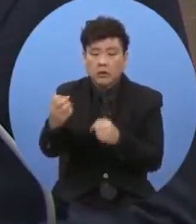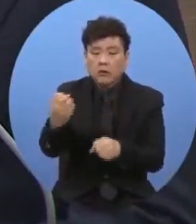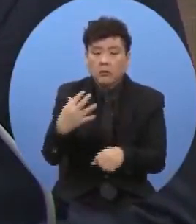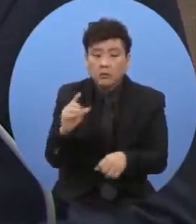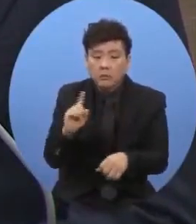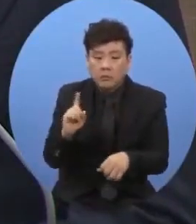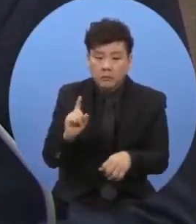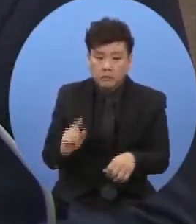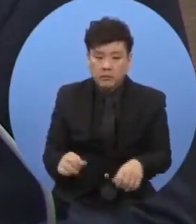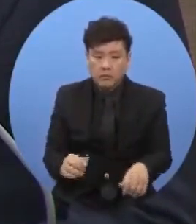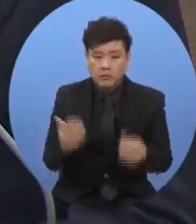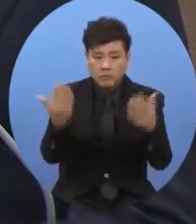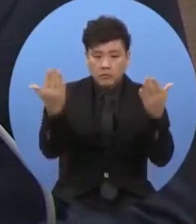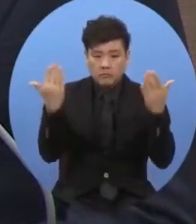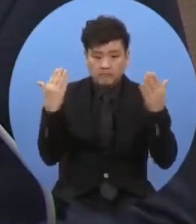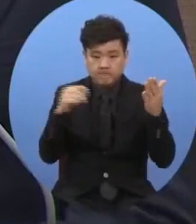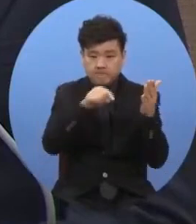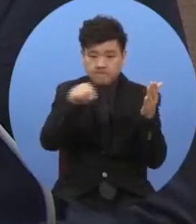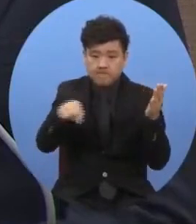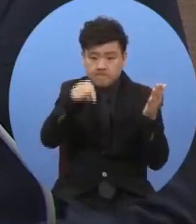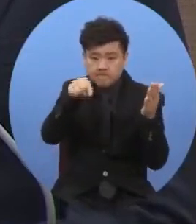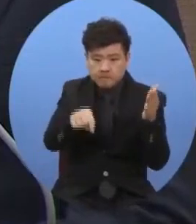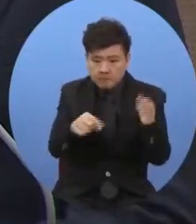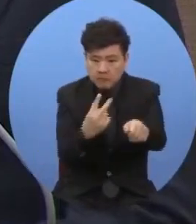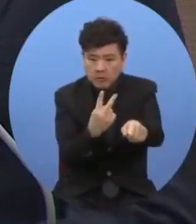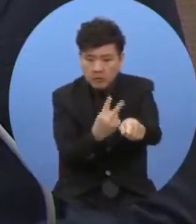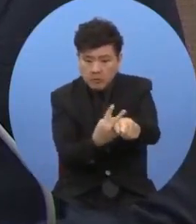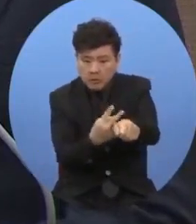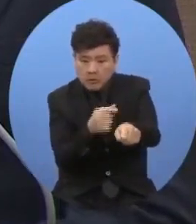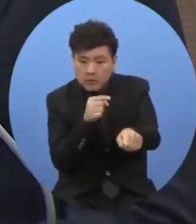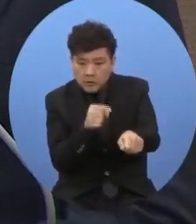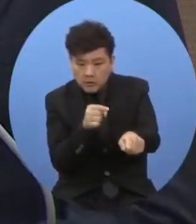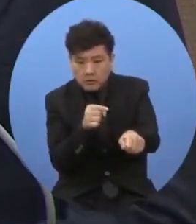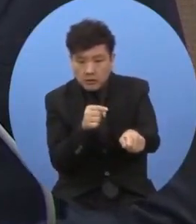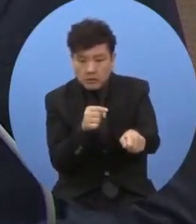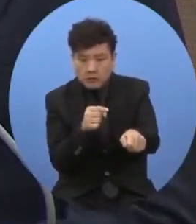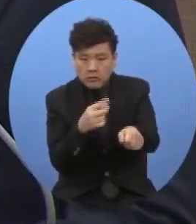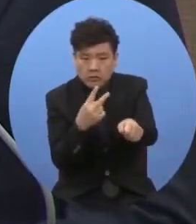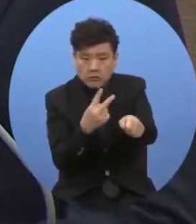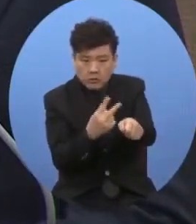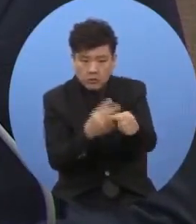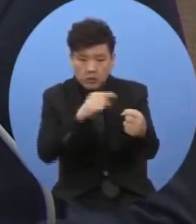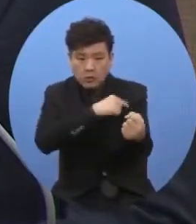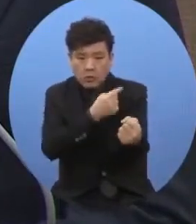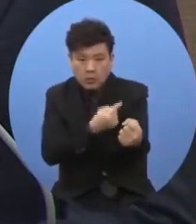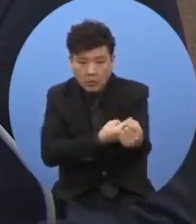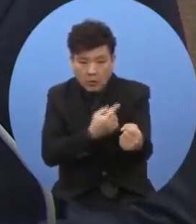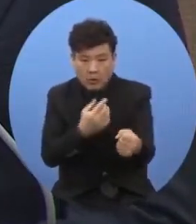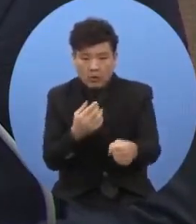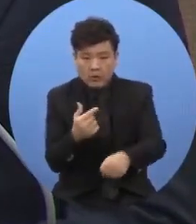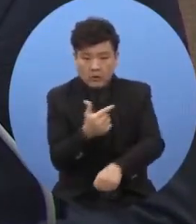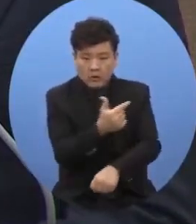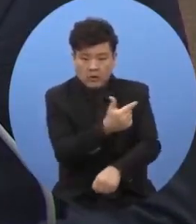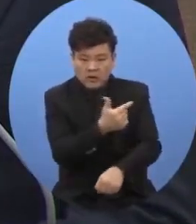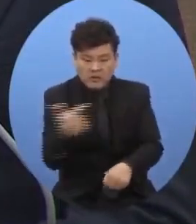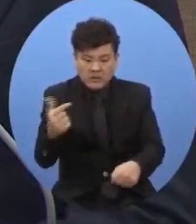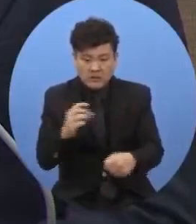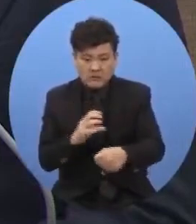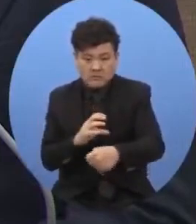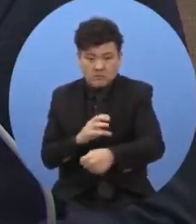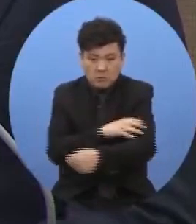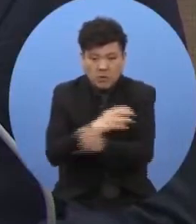말씀이냐면은, 학교에서 선생님 하면 교권을 갖는 거대한 권력자처럼